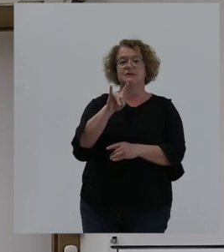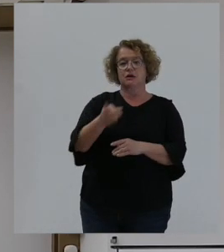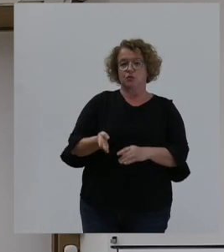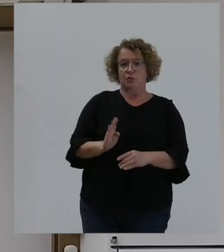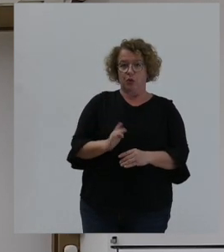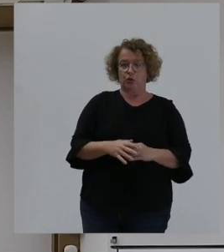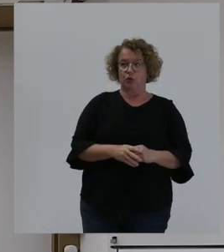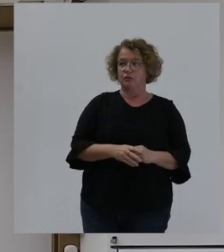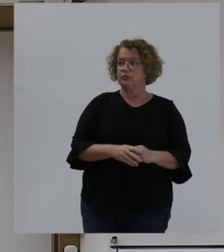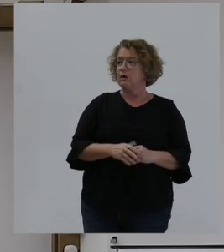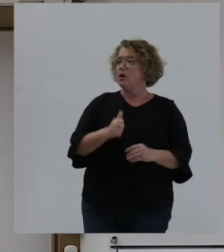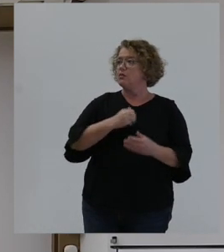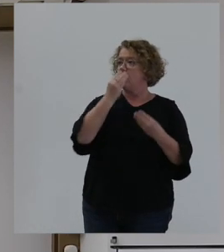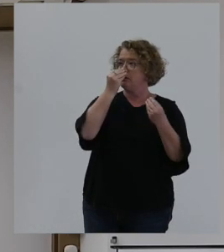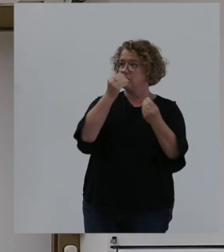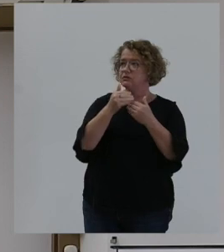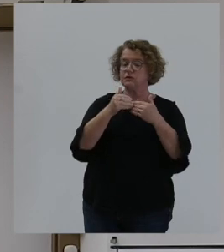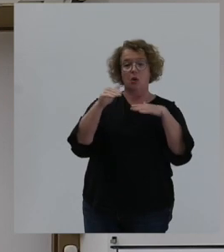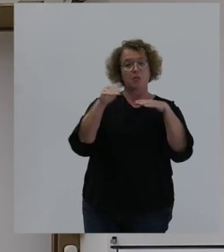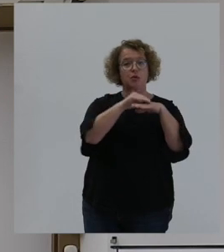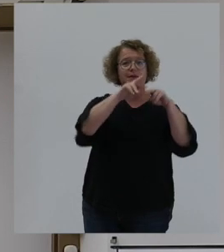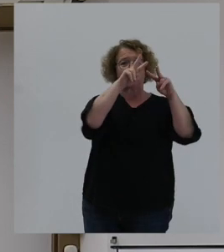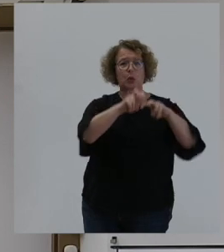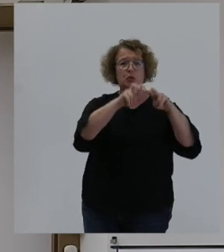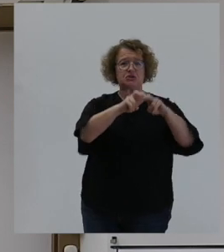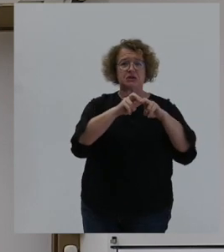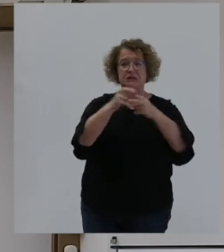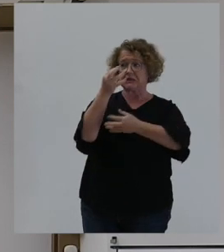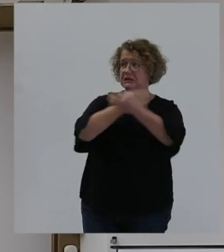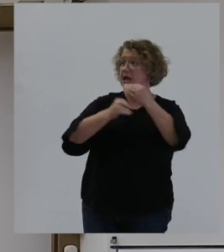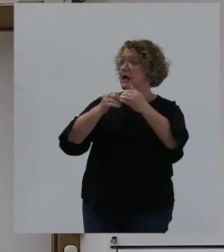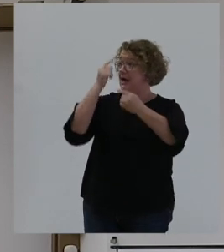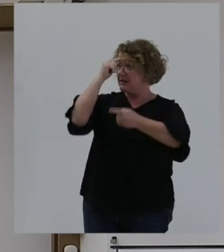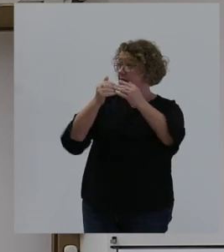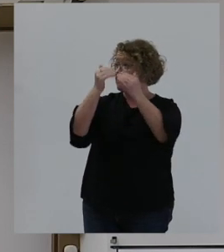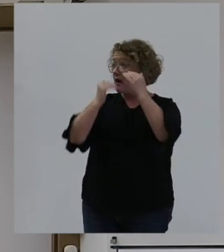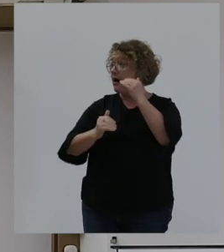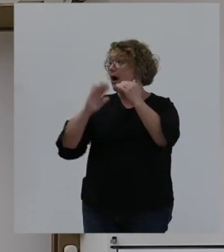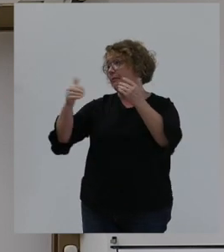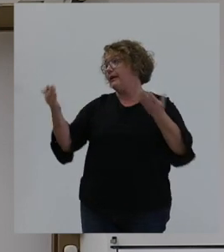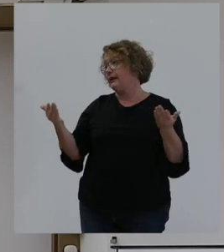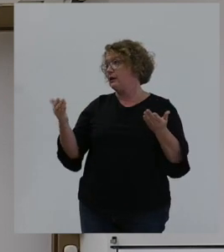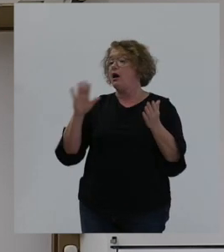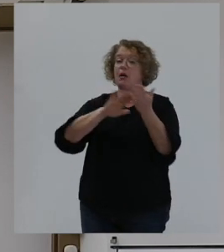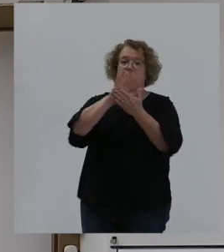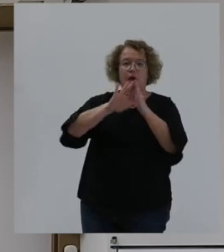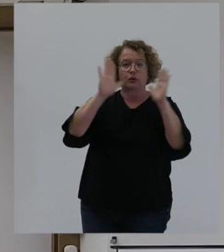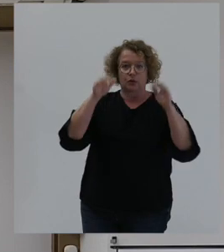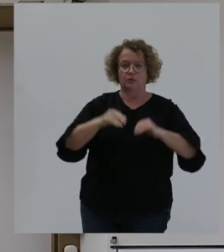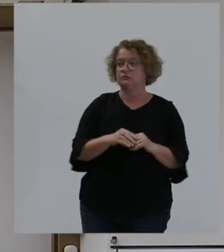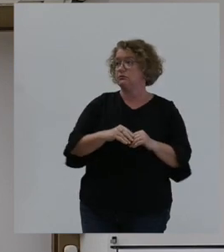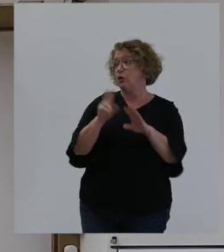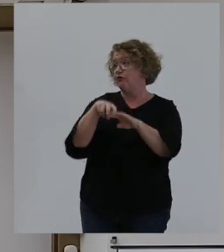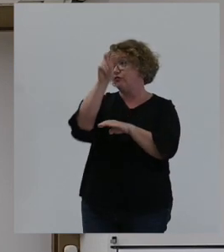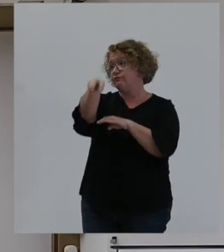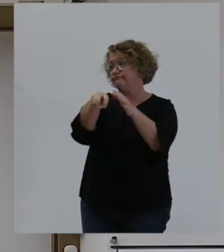J'ai l'impression qu'on n'a pas trop abordé la question de la politique de la recherche. Juste après. Ah, d'accord. C'est le deuxième thème, mais si vous voulez prendre de